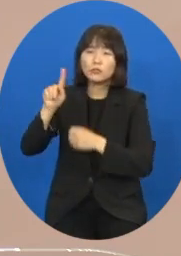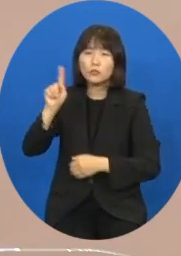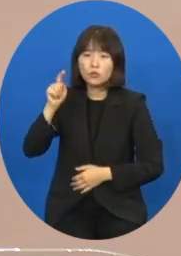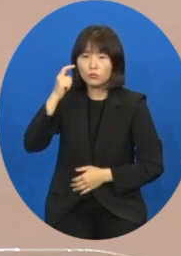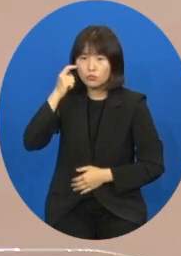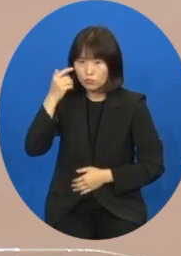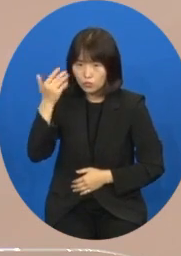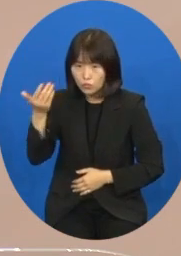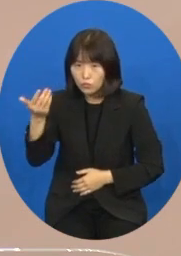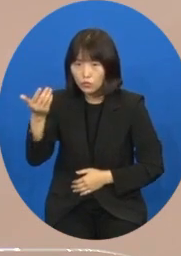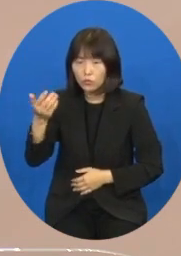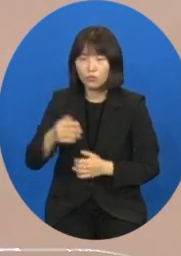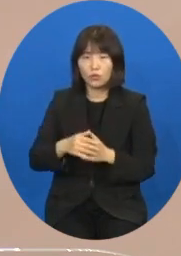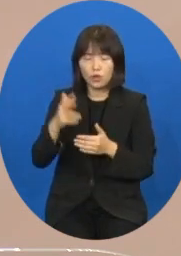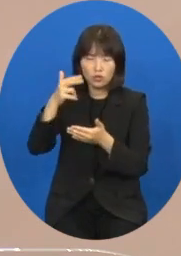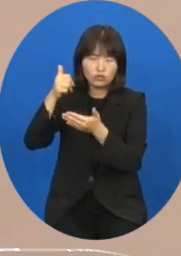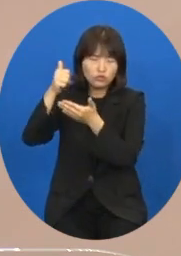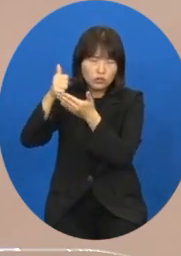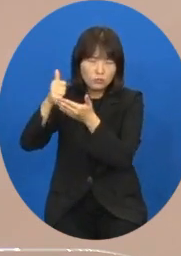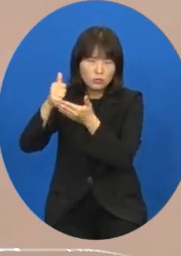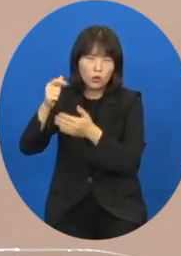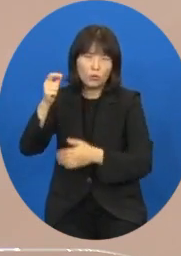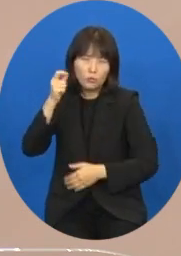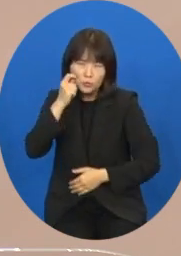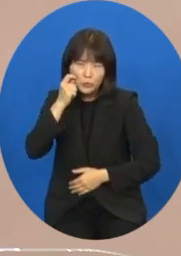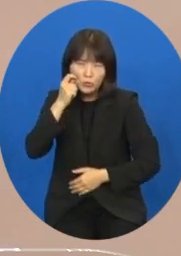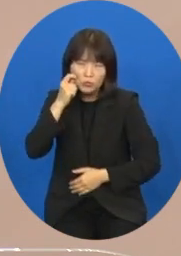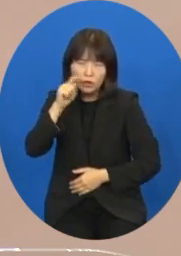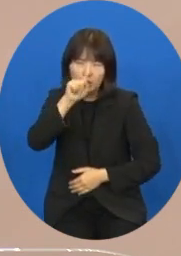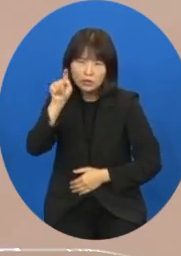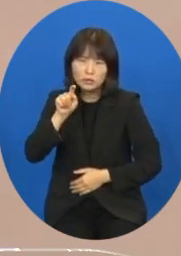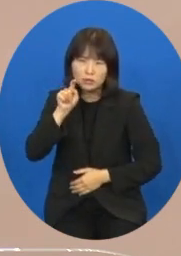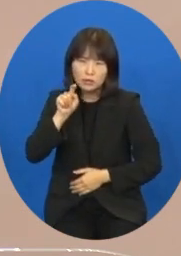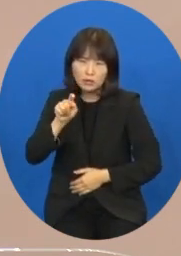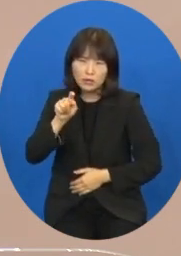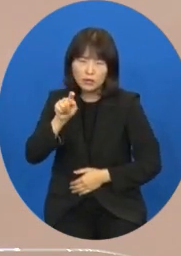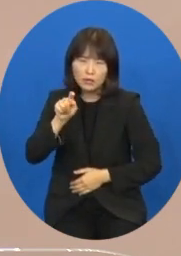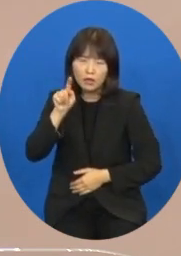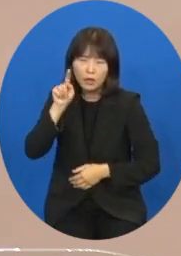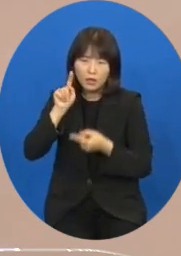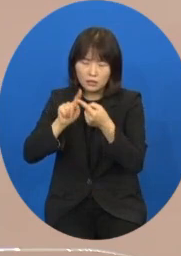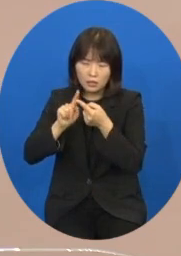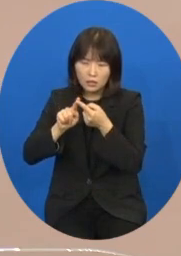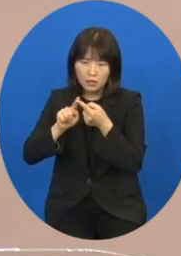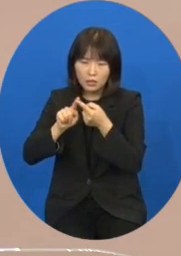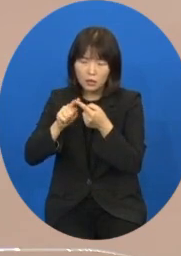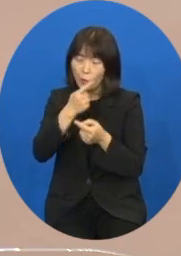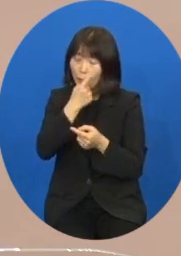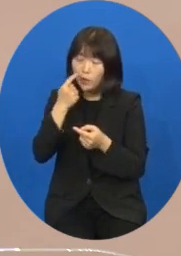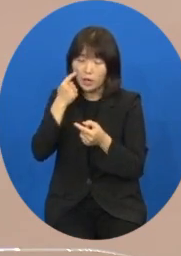묻고 주님도 못하실까 그 점에 대해서 확인한 다음에